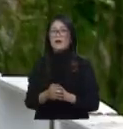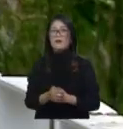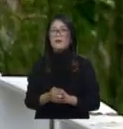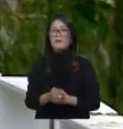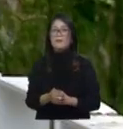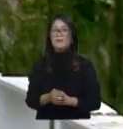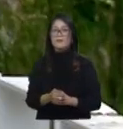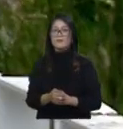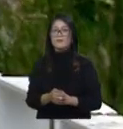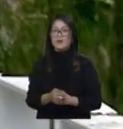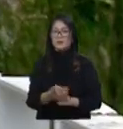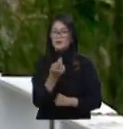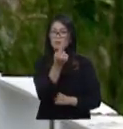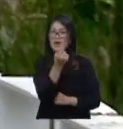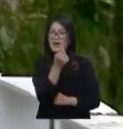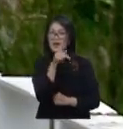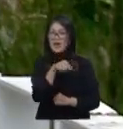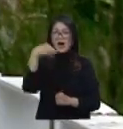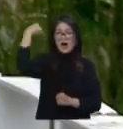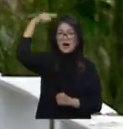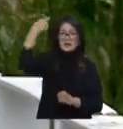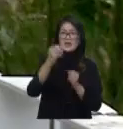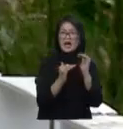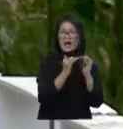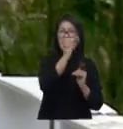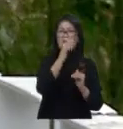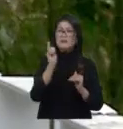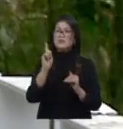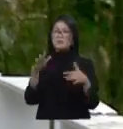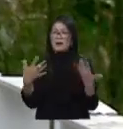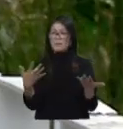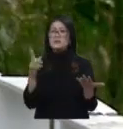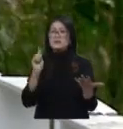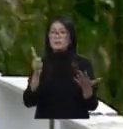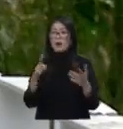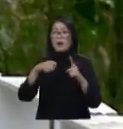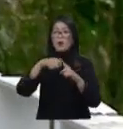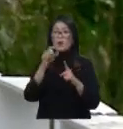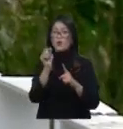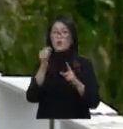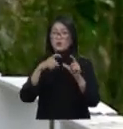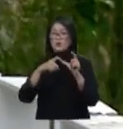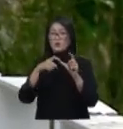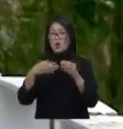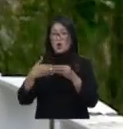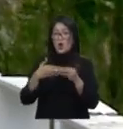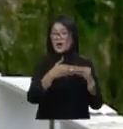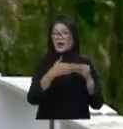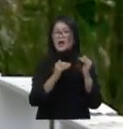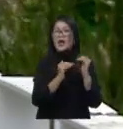Usulan kenaikan biaya ongkos haji 2023 juga disebabkan oleh kurs dolar Amerika Serikat yang kian melonjak dibandingkan dengan